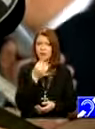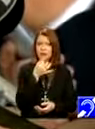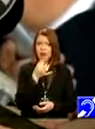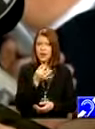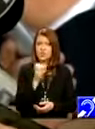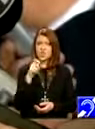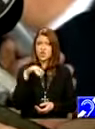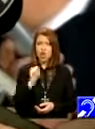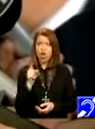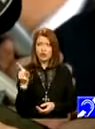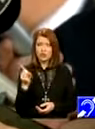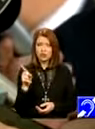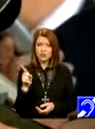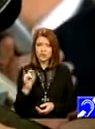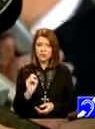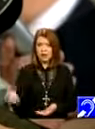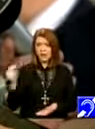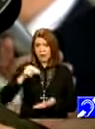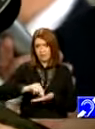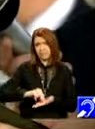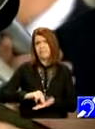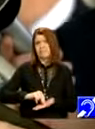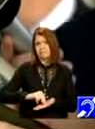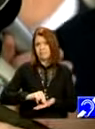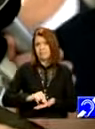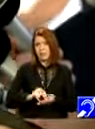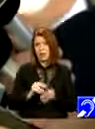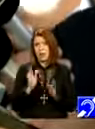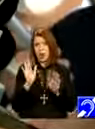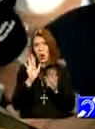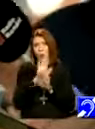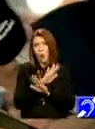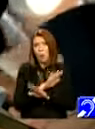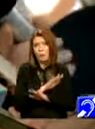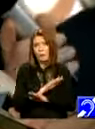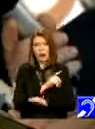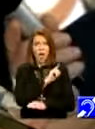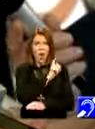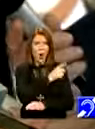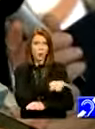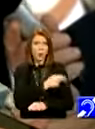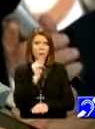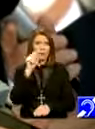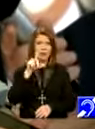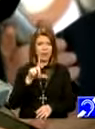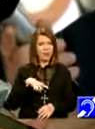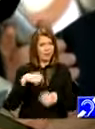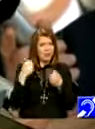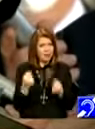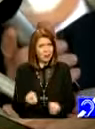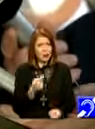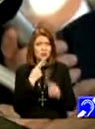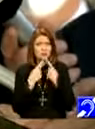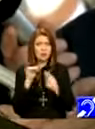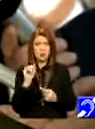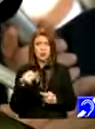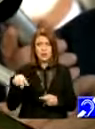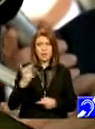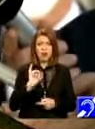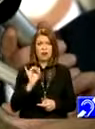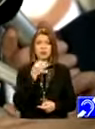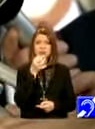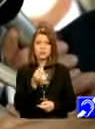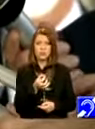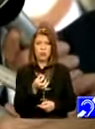care iarăși pune sub umbră autoritatea președintelui Partidului Național Liberal. E complicat să negociezi cu cineva care spune că atunci când